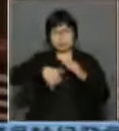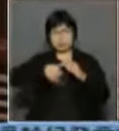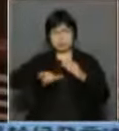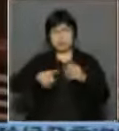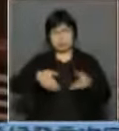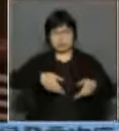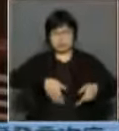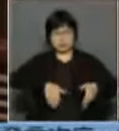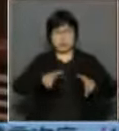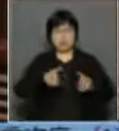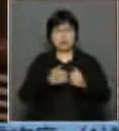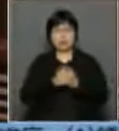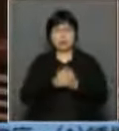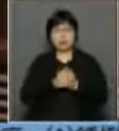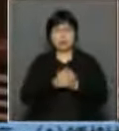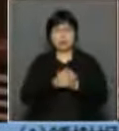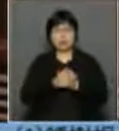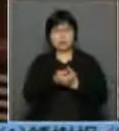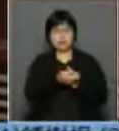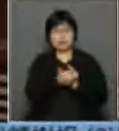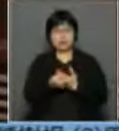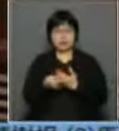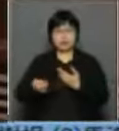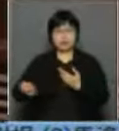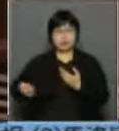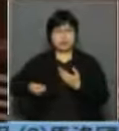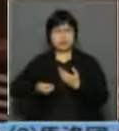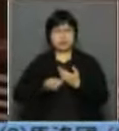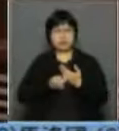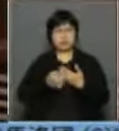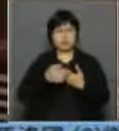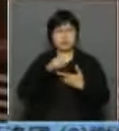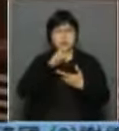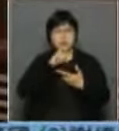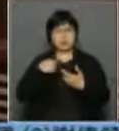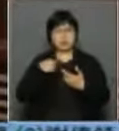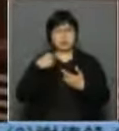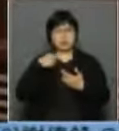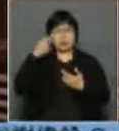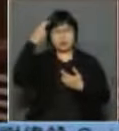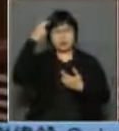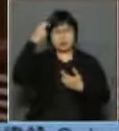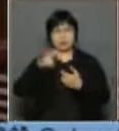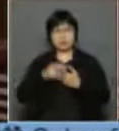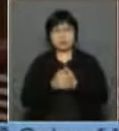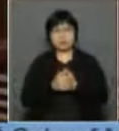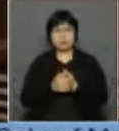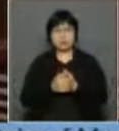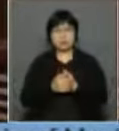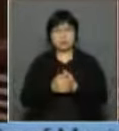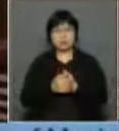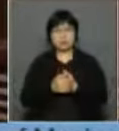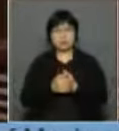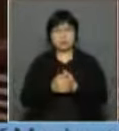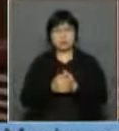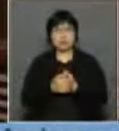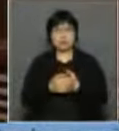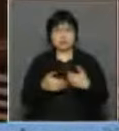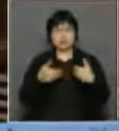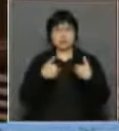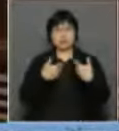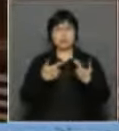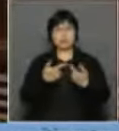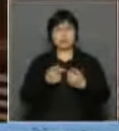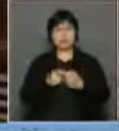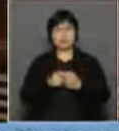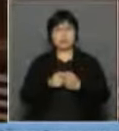面在這裡阻緊，有一群黑衣人不單對我做出不文